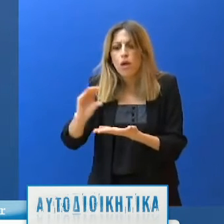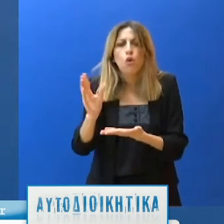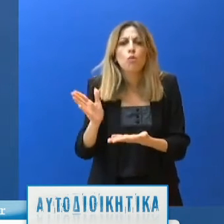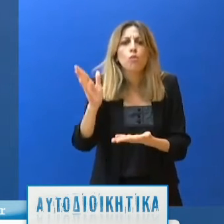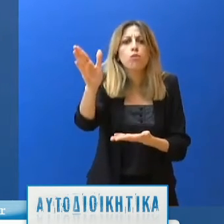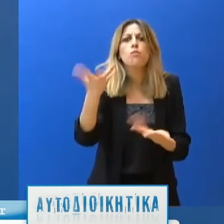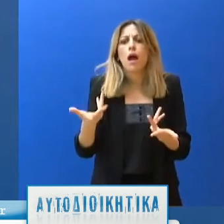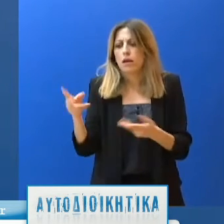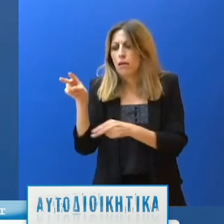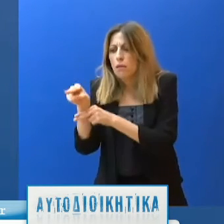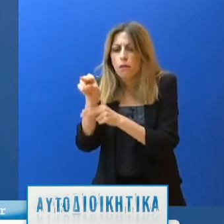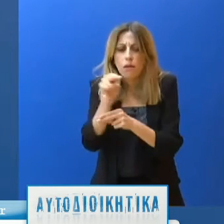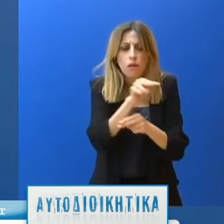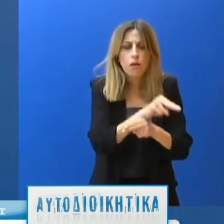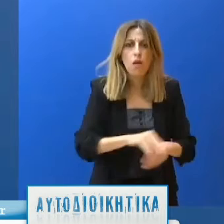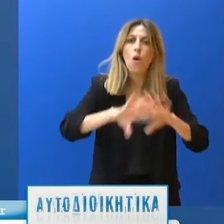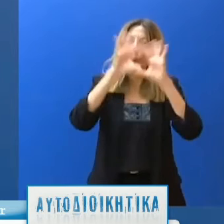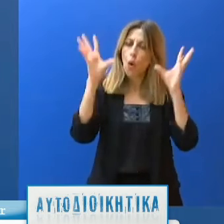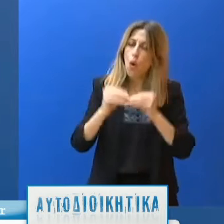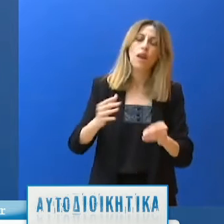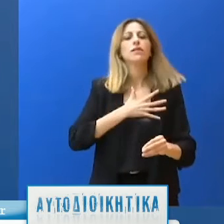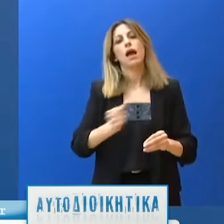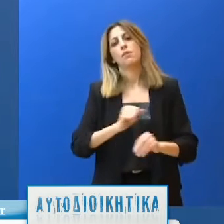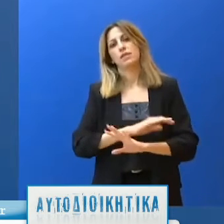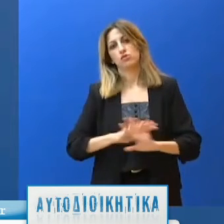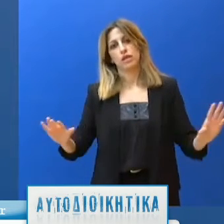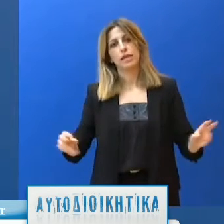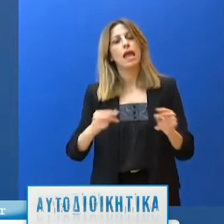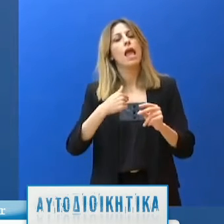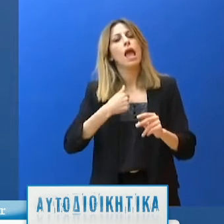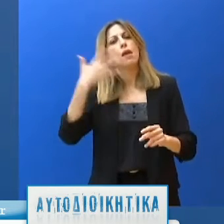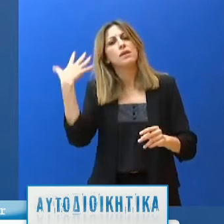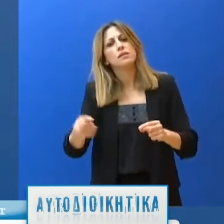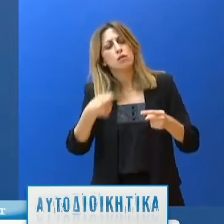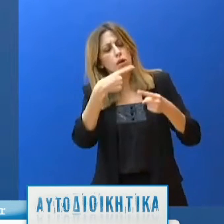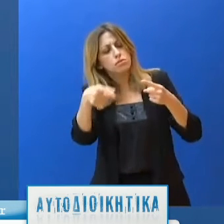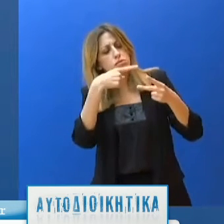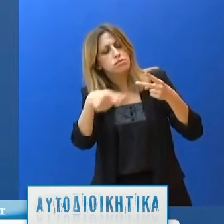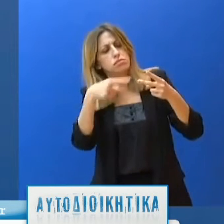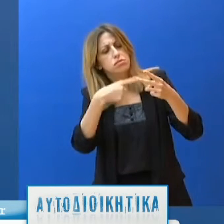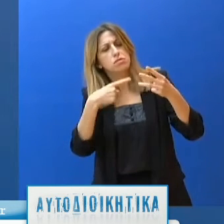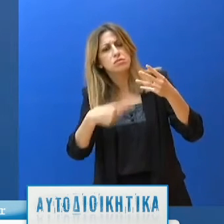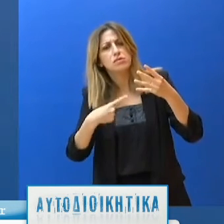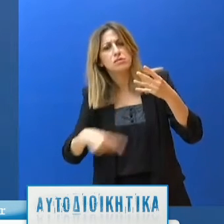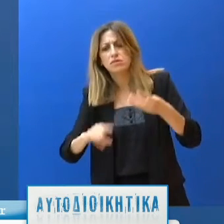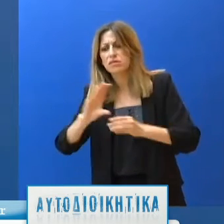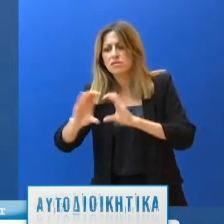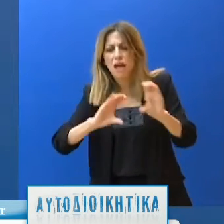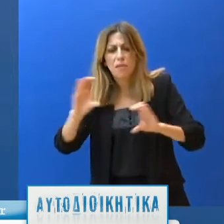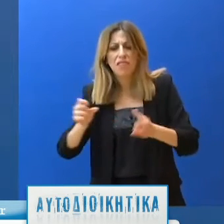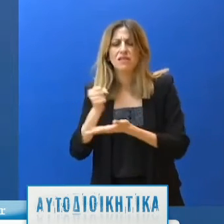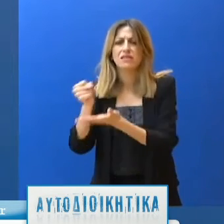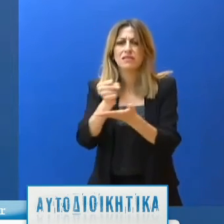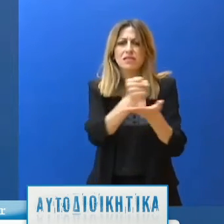θεμέλιο της εμπιστοσύνης χρηματοδοτούν επενδυτικά σχέδια που μετασιώνονται σε δουλειές και εισόδημα φέρνοντας